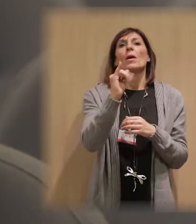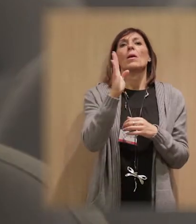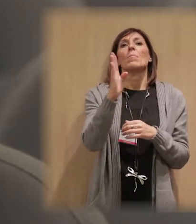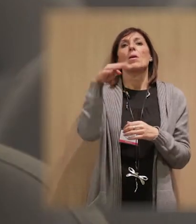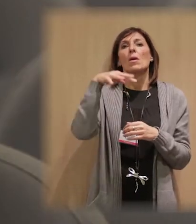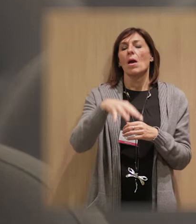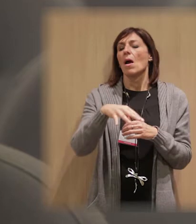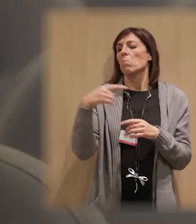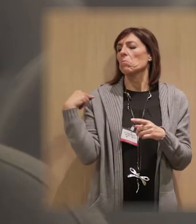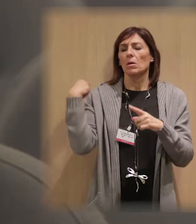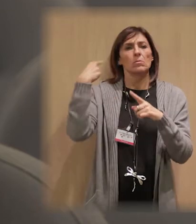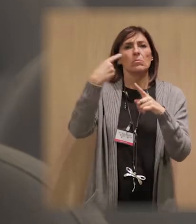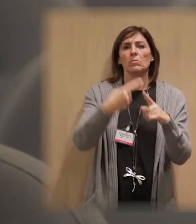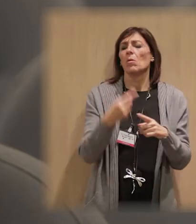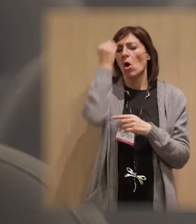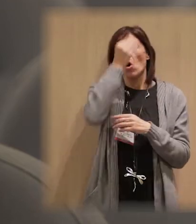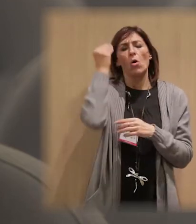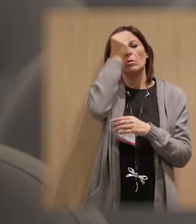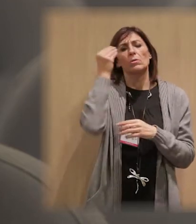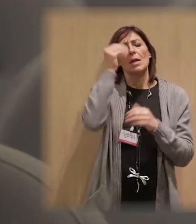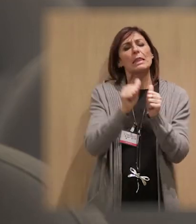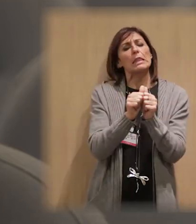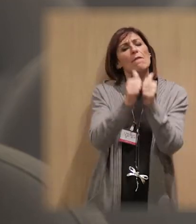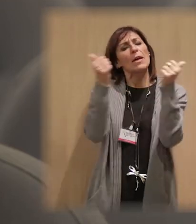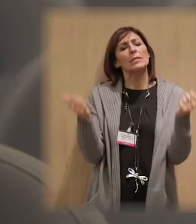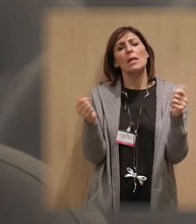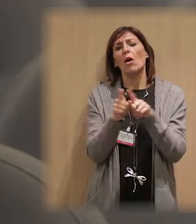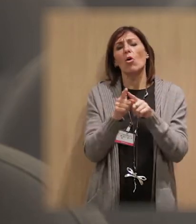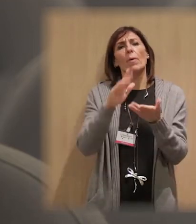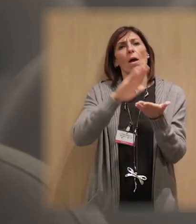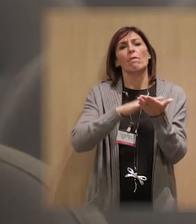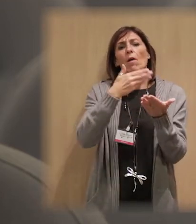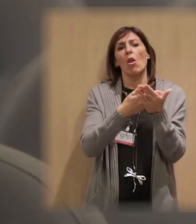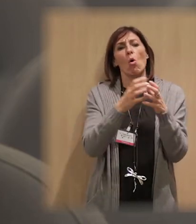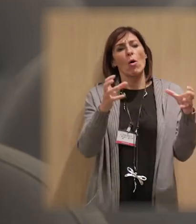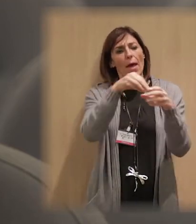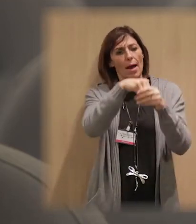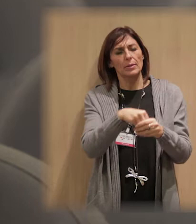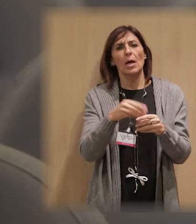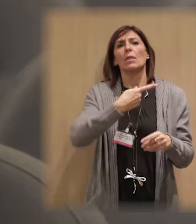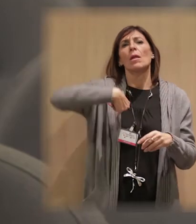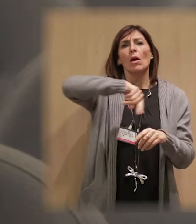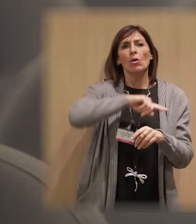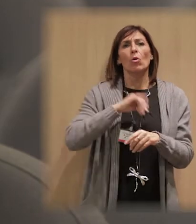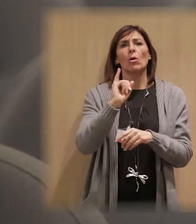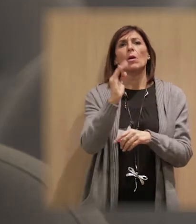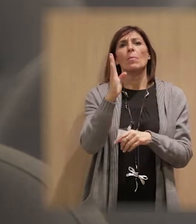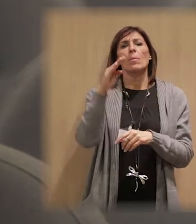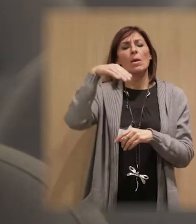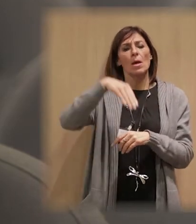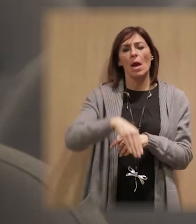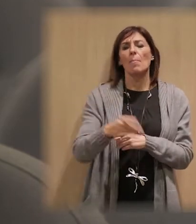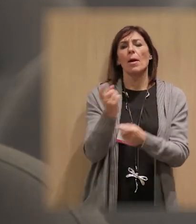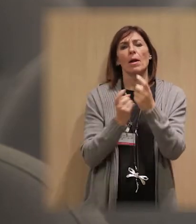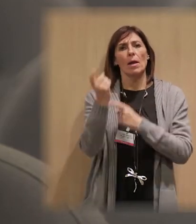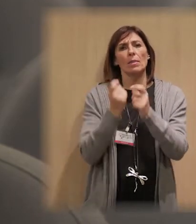Da sempre IBM considera la diversità un valore aziendale. Noi dell'IBM Client Innovation Center abbiamo